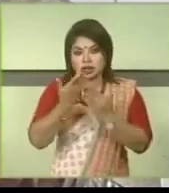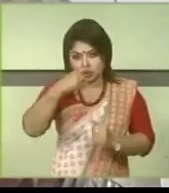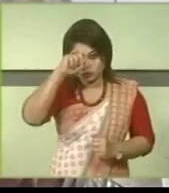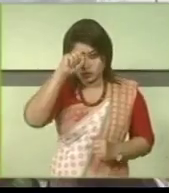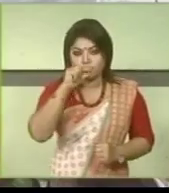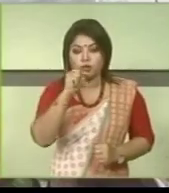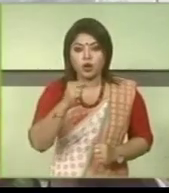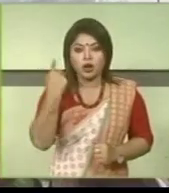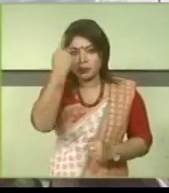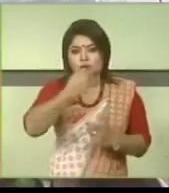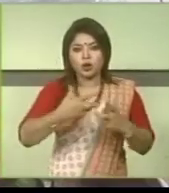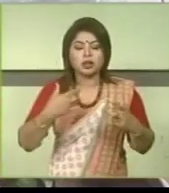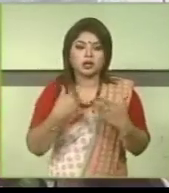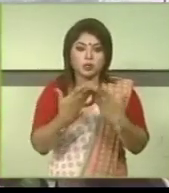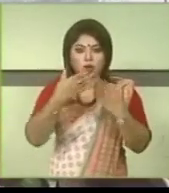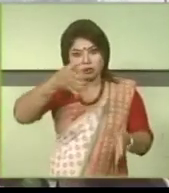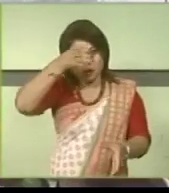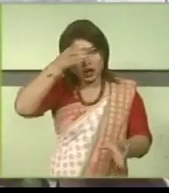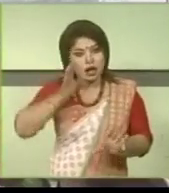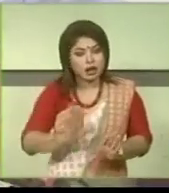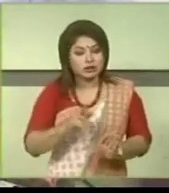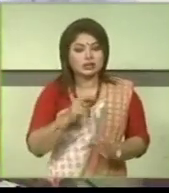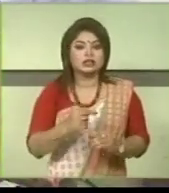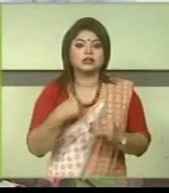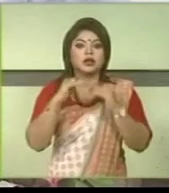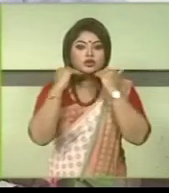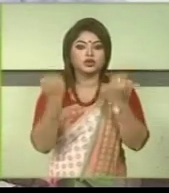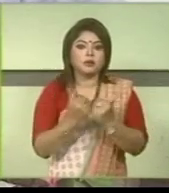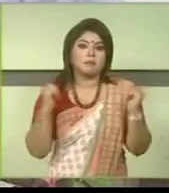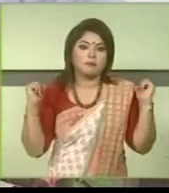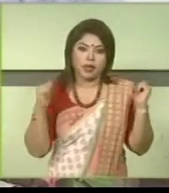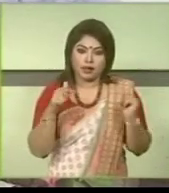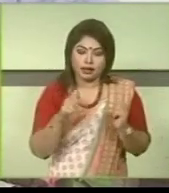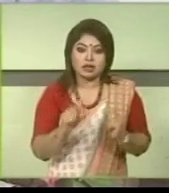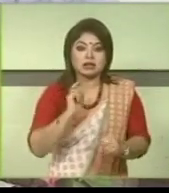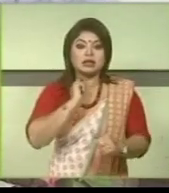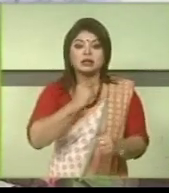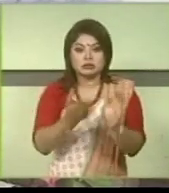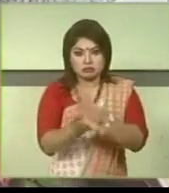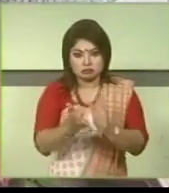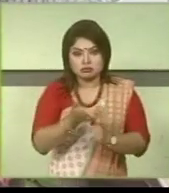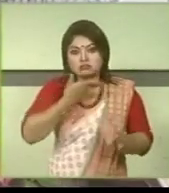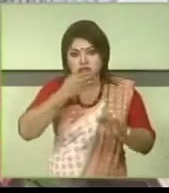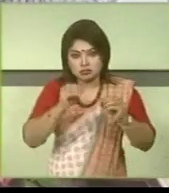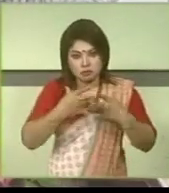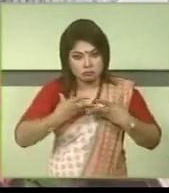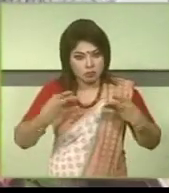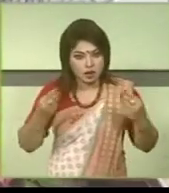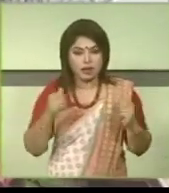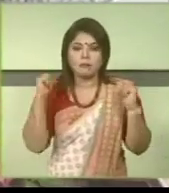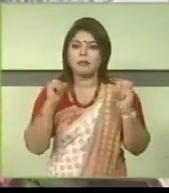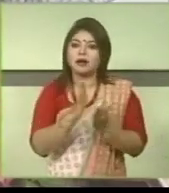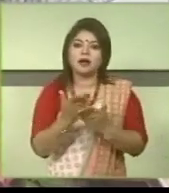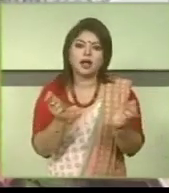শিক্ষামন্ত্রী বলেন, অনেক ক্ষেত্রে উচ্চশিক্ষা লাভ করে হাজার হাজার যুবক যুবতী বেকার থাকলেও কারিগরি শিক্ষা ও প্রশিক্ষণ গ্রহণ করে কেউ বেকার